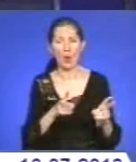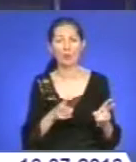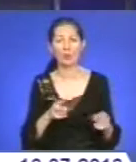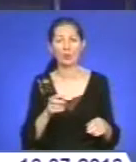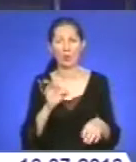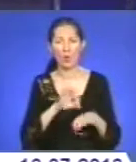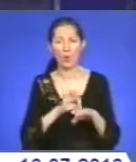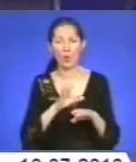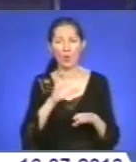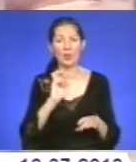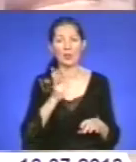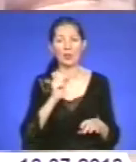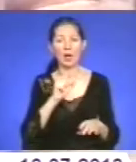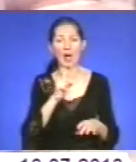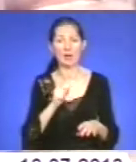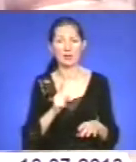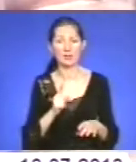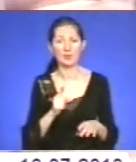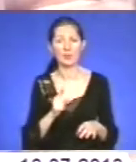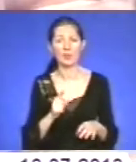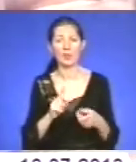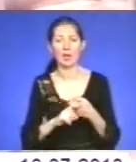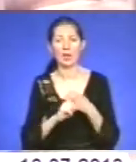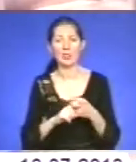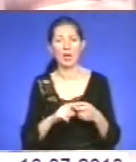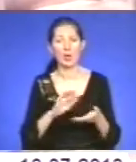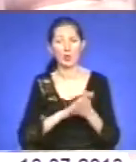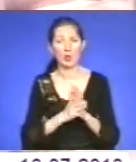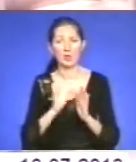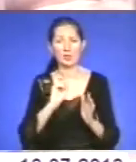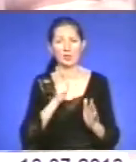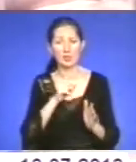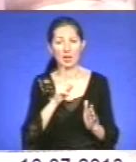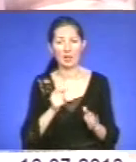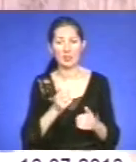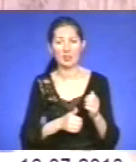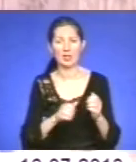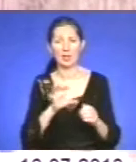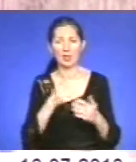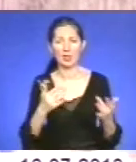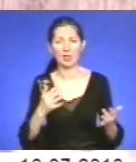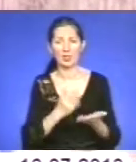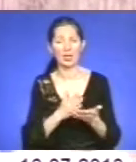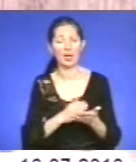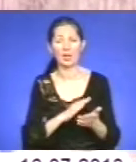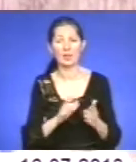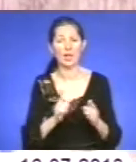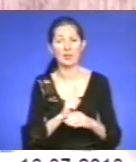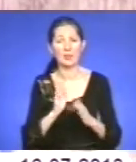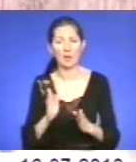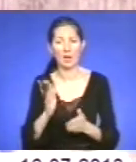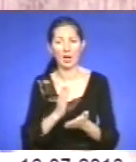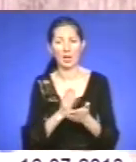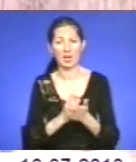Подробиці у сюжеті. Епізоотична ситуація зі сказу серед тварин залишається нестабільною. Триває епізоотія